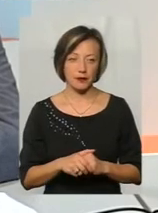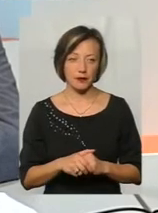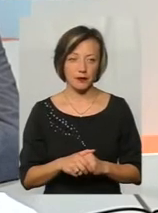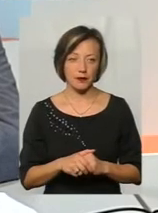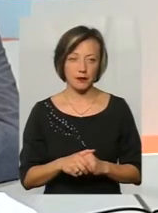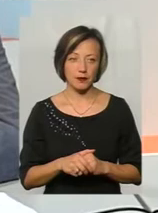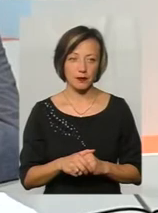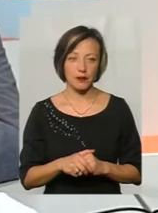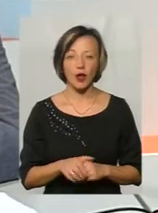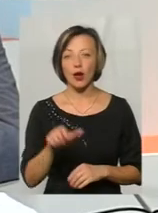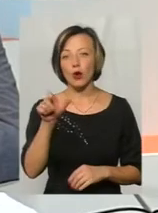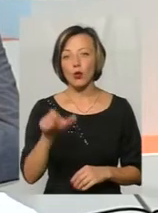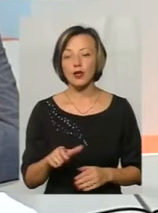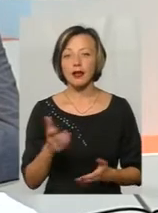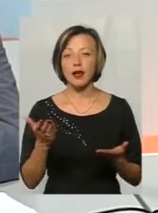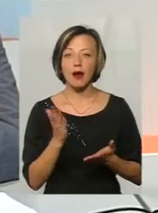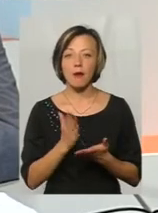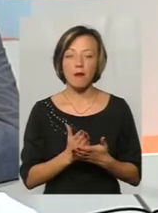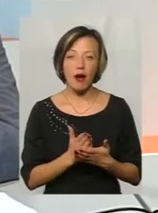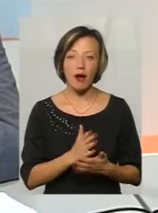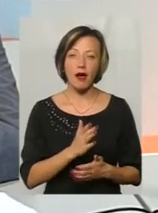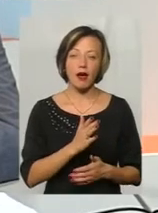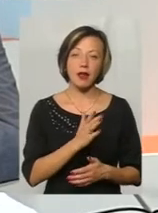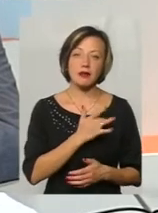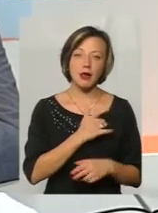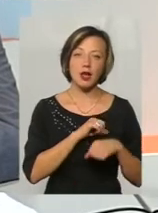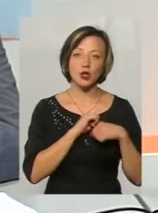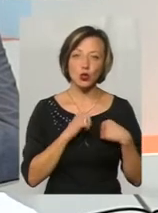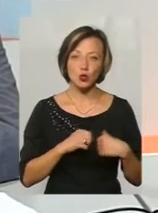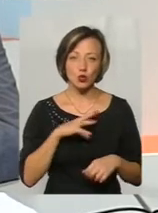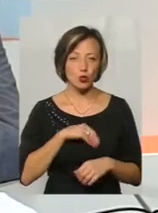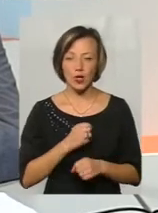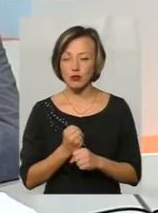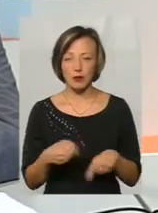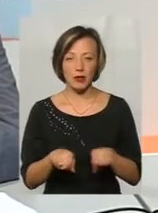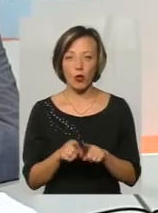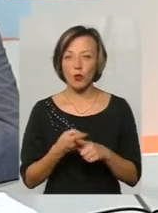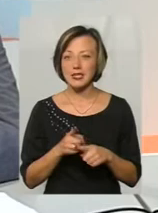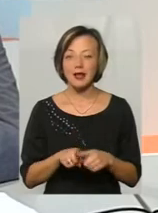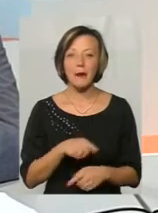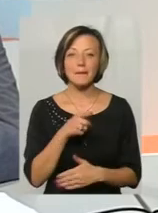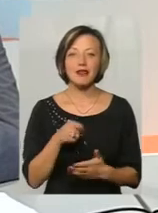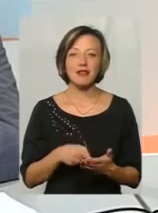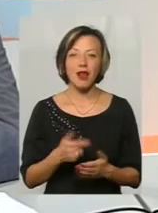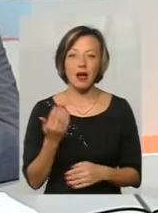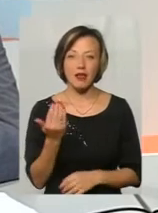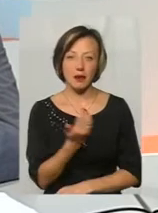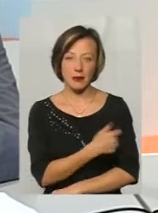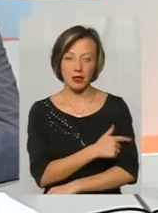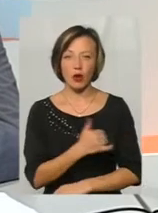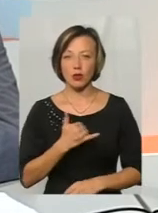людина, яка має серце, яка має душу, ну не зробить такого. Це питання медицини. В нас